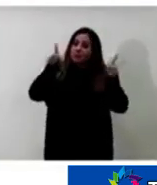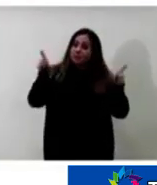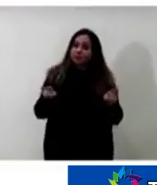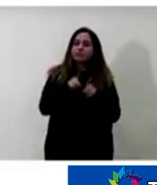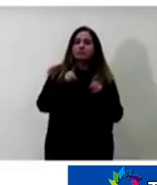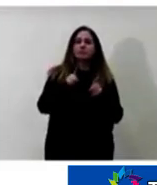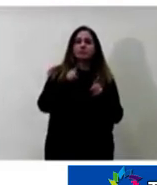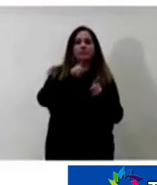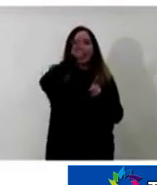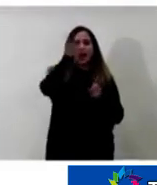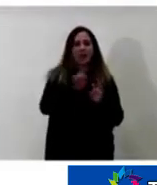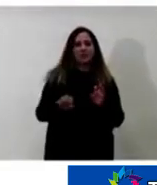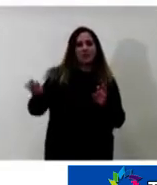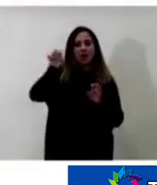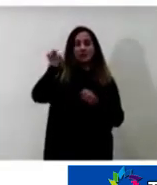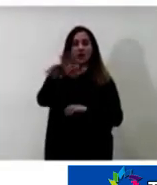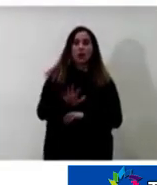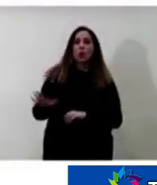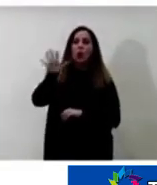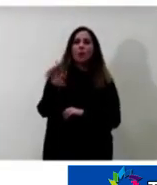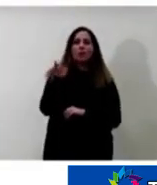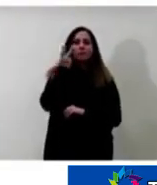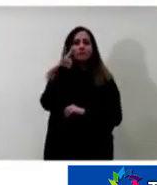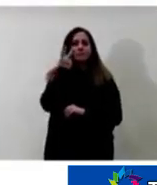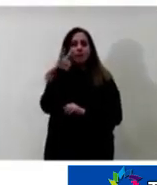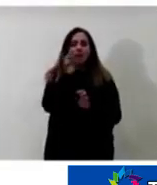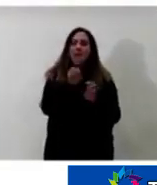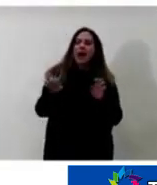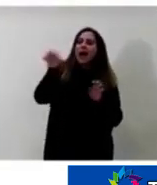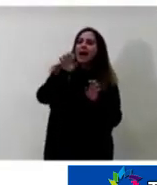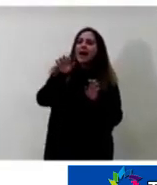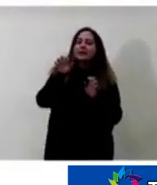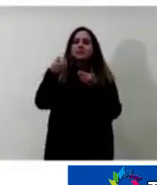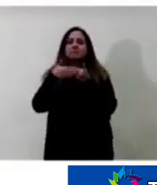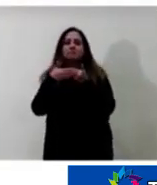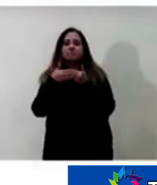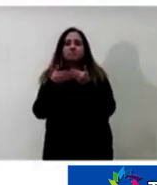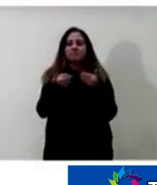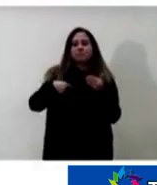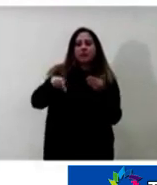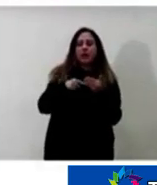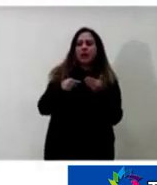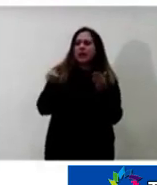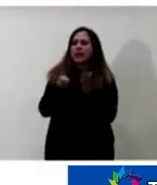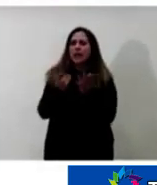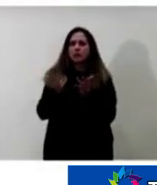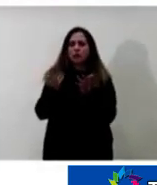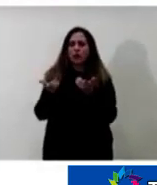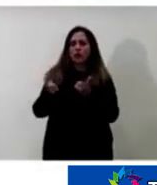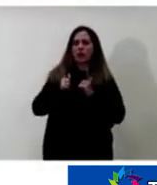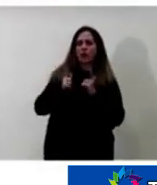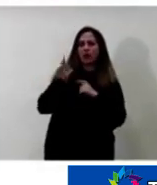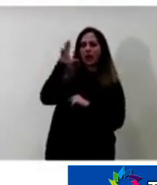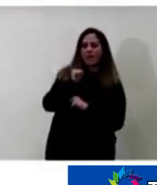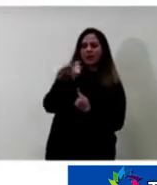europei. E vedere quanto avviene nei paesi vicini è molto importante perché ci dà un'idea sostanzialmente anche dell'andamento più generale